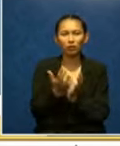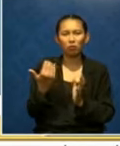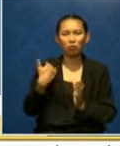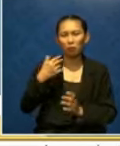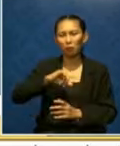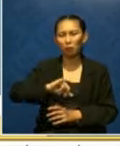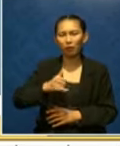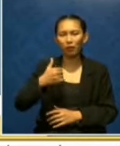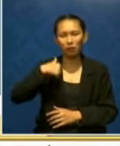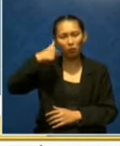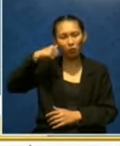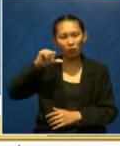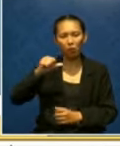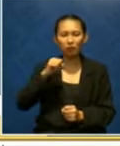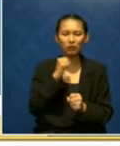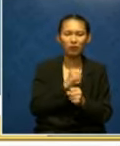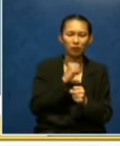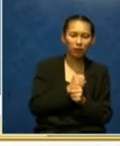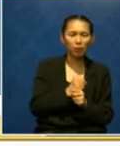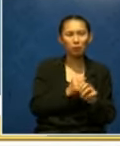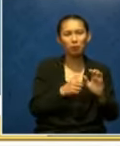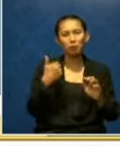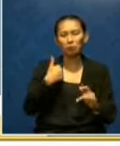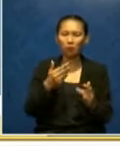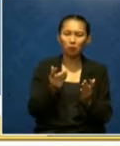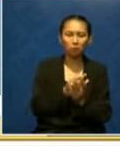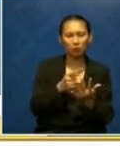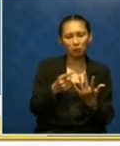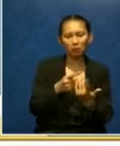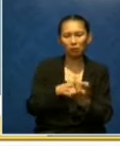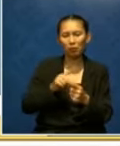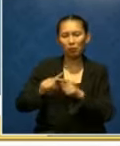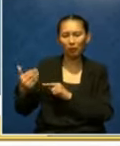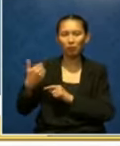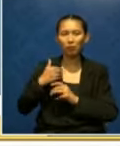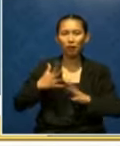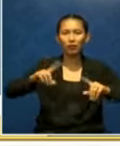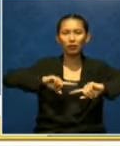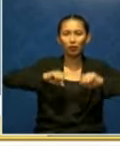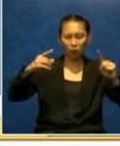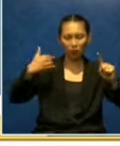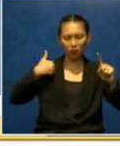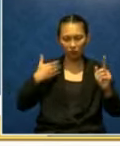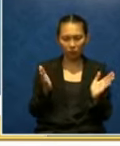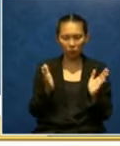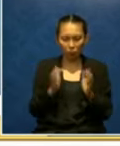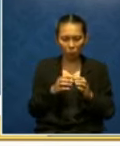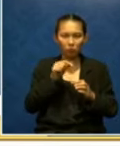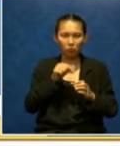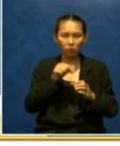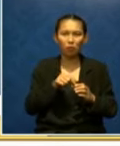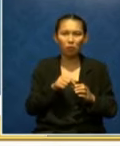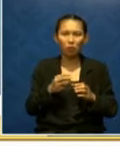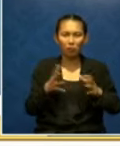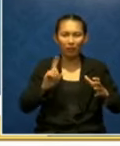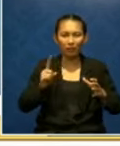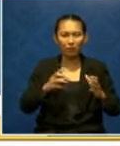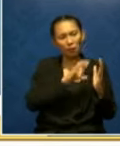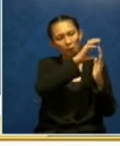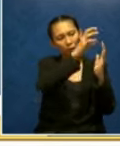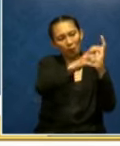นึงอาจจะทำมาหากินอยู่ในเมืองมีทางเลือกมากมายแต่ในขณะเดียวกันยังมีพี่น้องร่วมชาติของเราอีกจำนวนมากที่อยู่ในแต่ละ